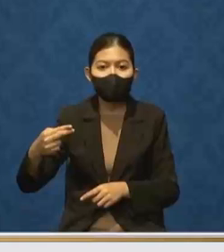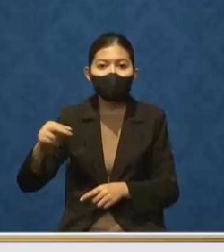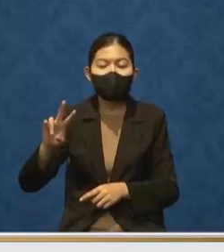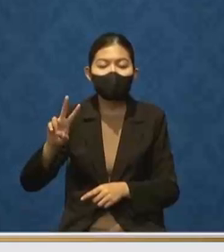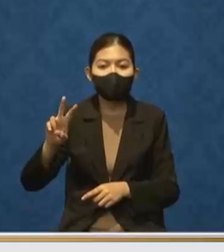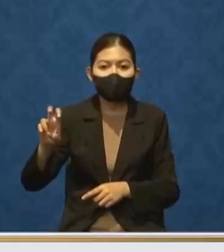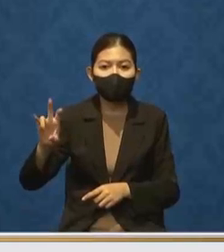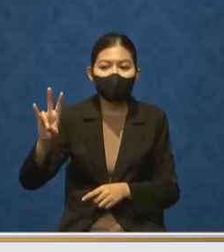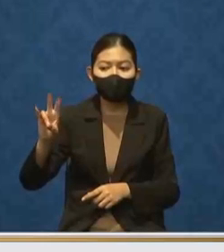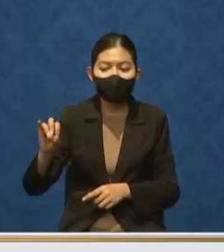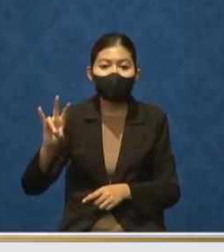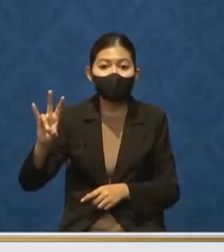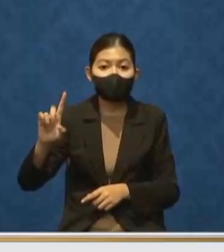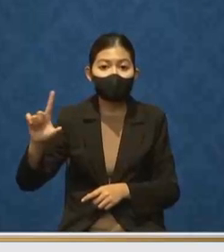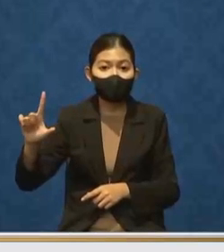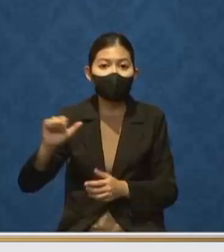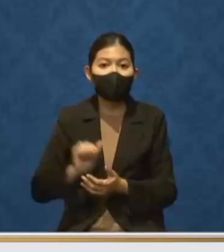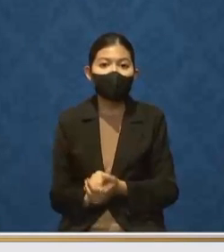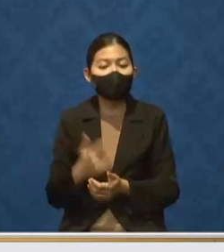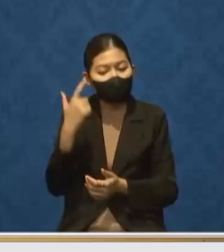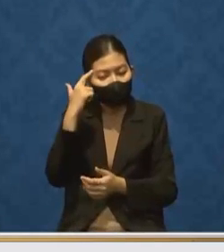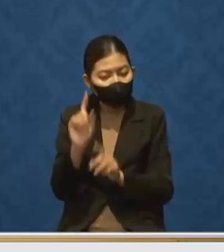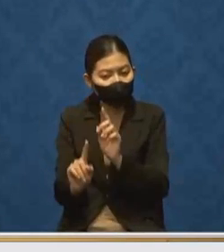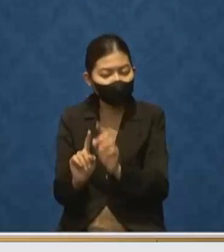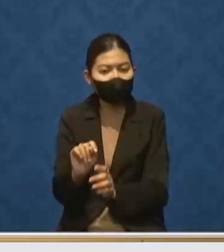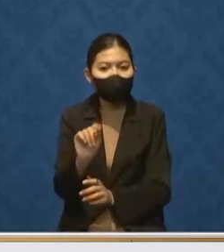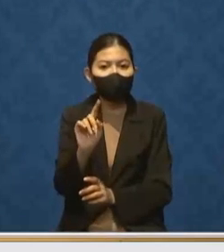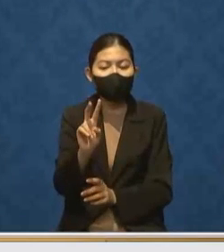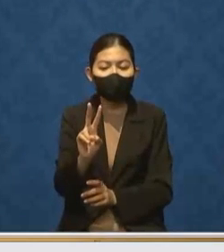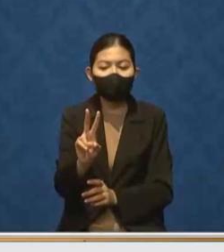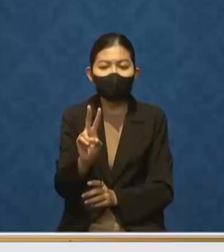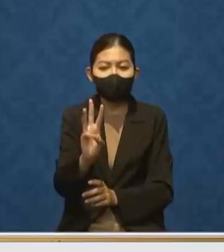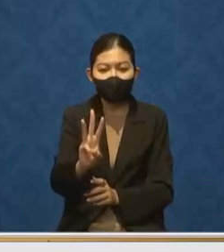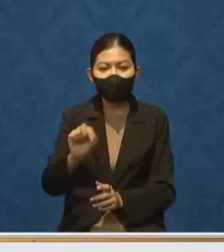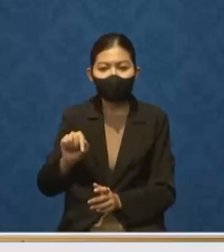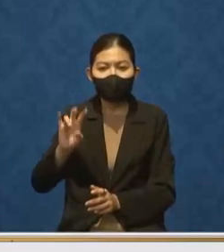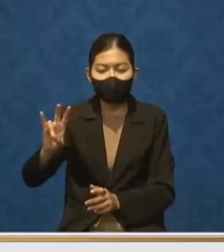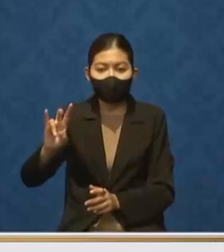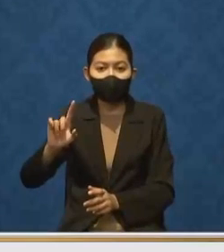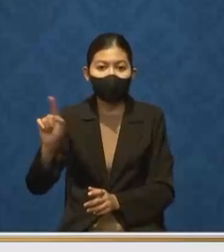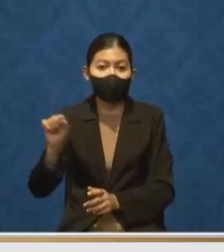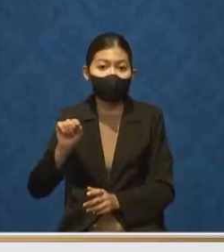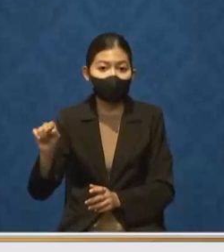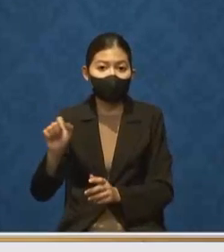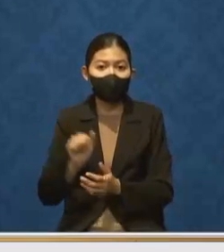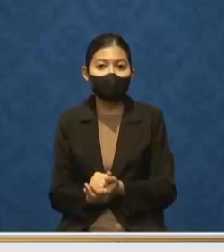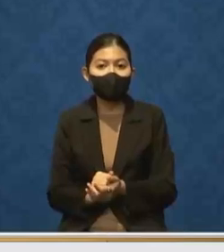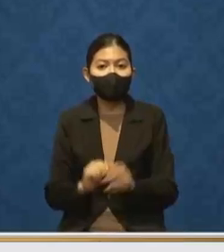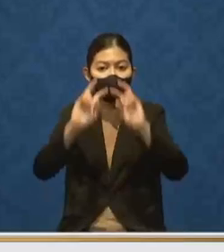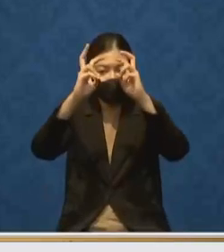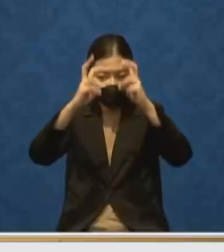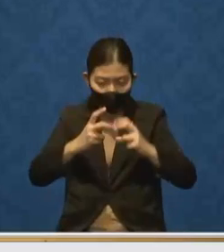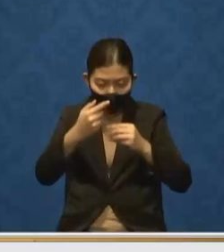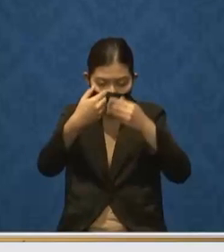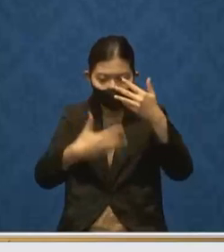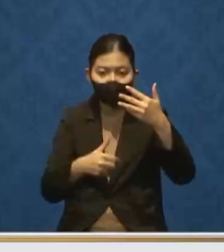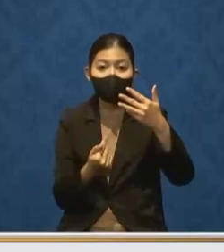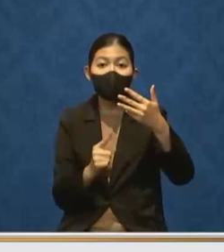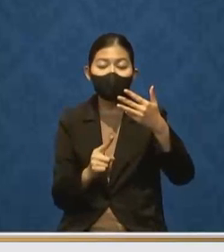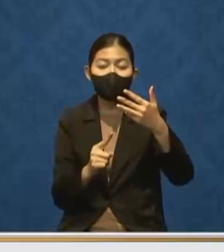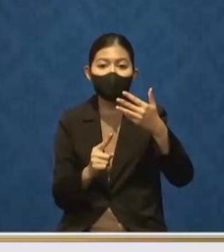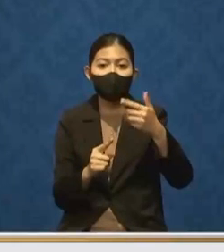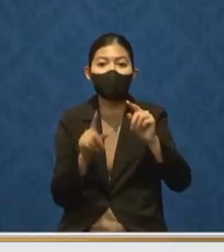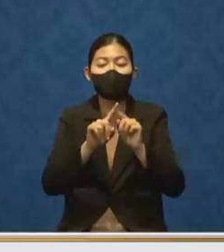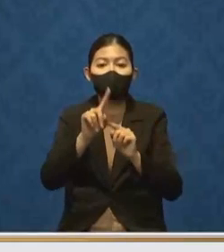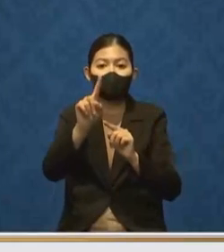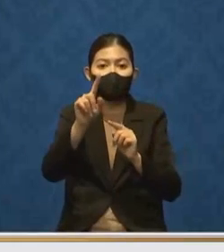218,477.7 ล้านบาทคิดเป็นร้อยละ 6.9 ของวงเงินงบประมาณจำนวน 11 เรื่องได้แก่ 1. ขับเคลื่อนการแก้ไขปั